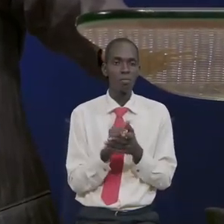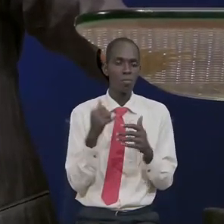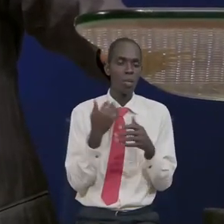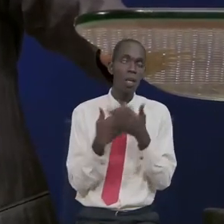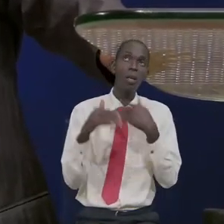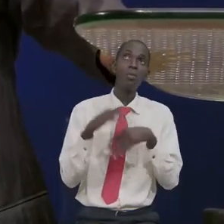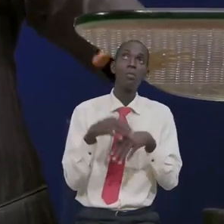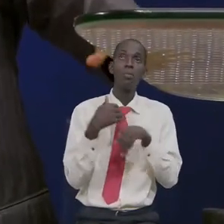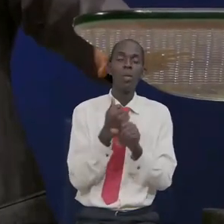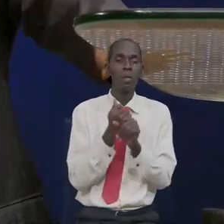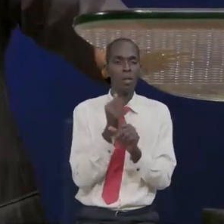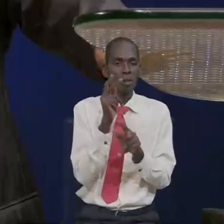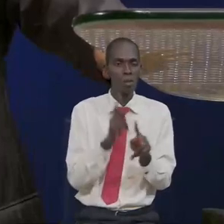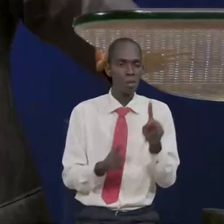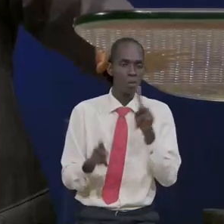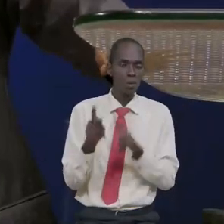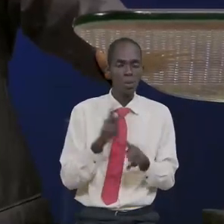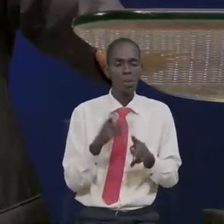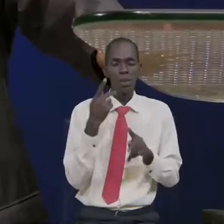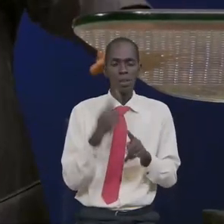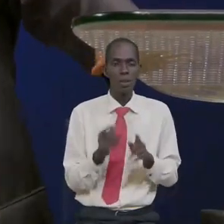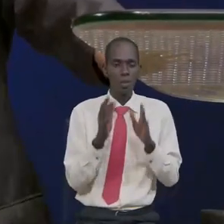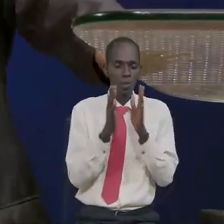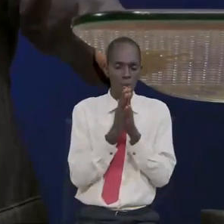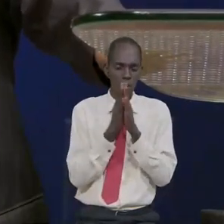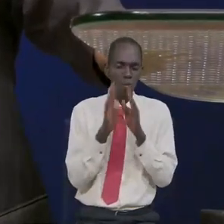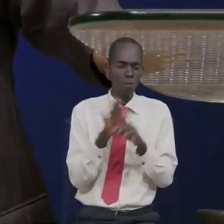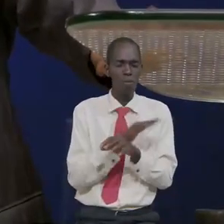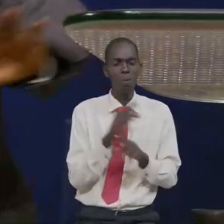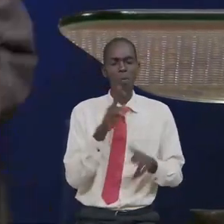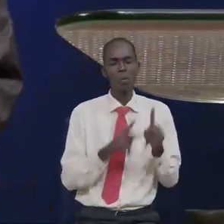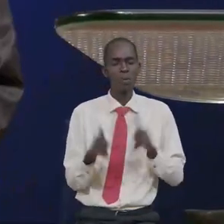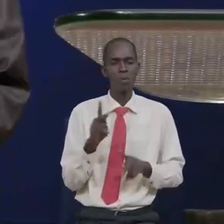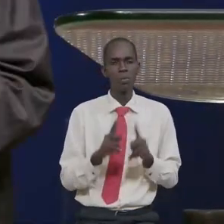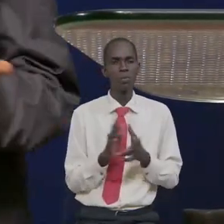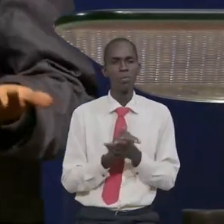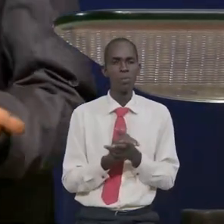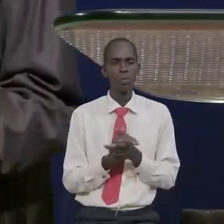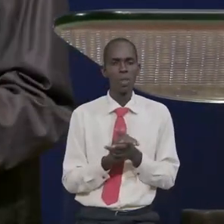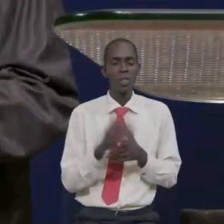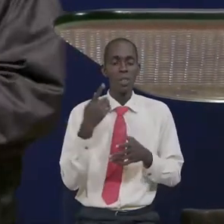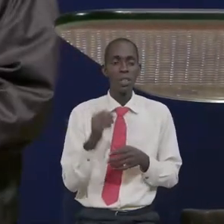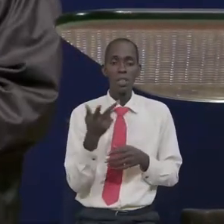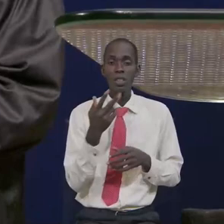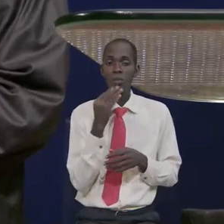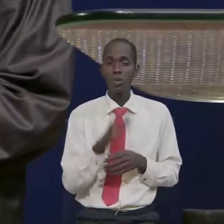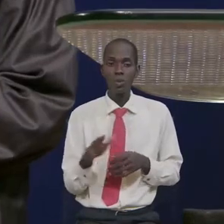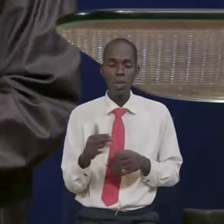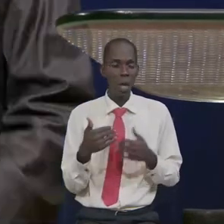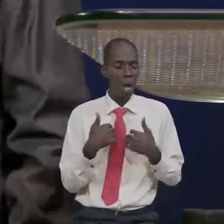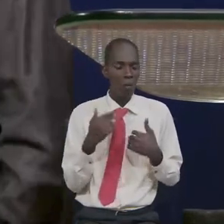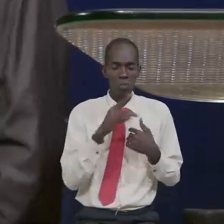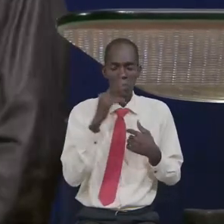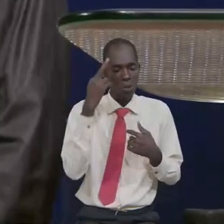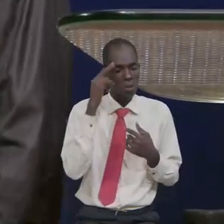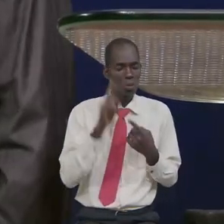Sadrach, Meshach et Abednego, et les gens qui prient Sadrach, Meshach, Abednego,